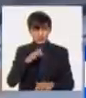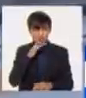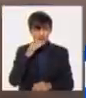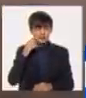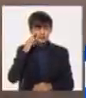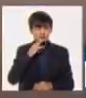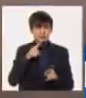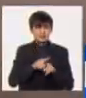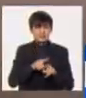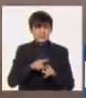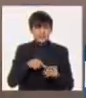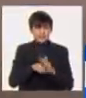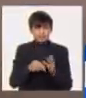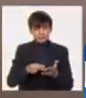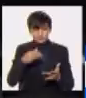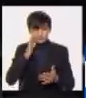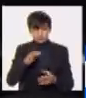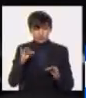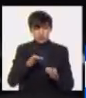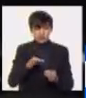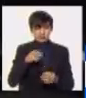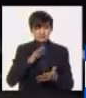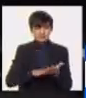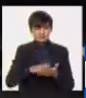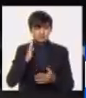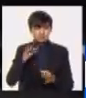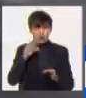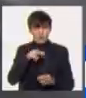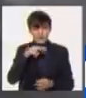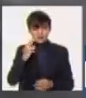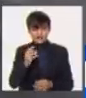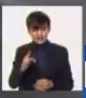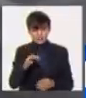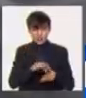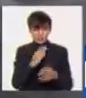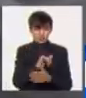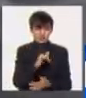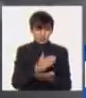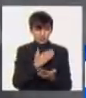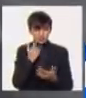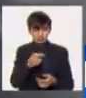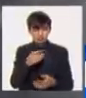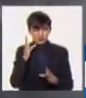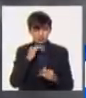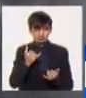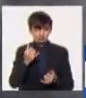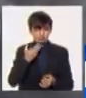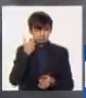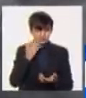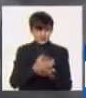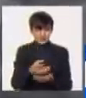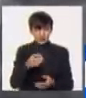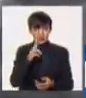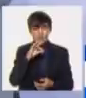на базе которых будет производиться забор биоматериала для дальнейшей ПЦР-диагностики. Сейчас этот метод самый надежный при раннем